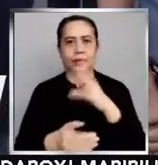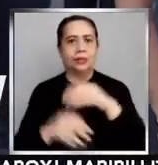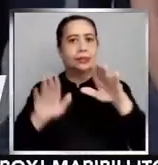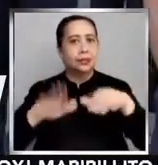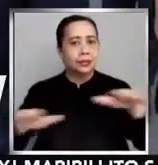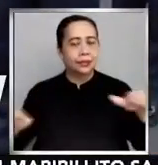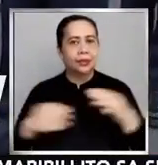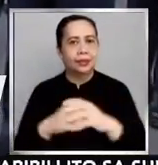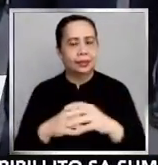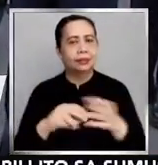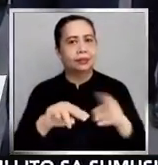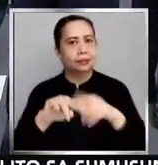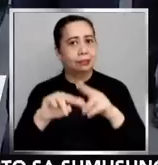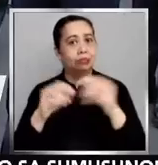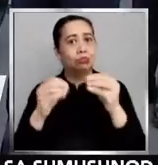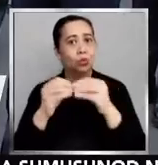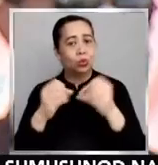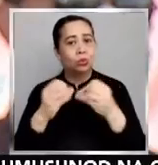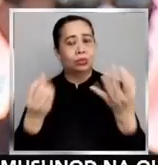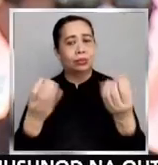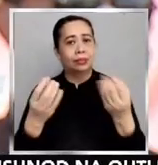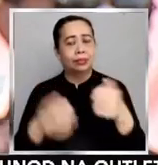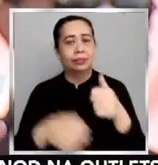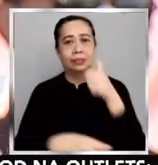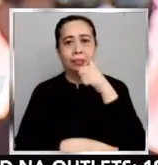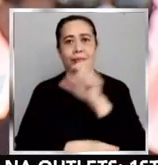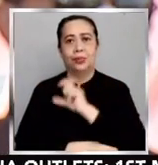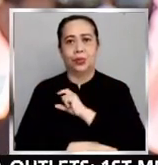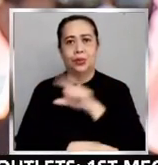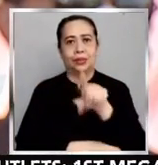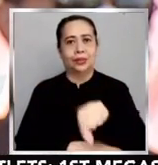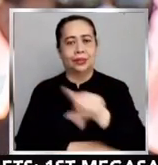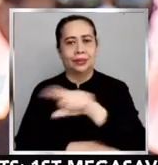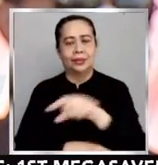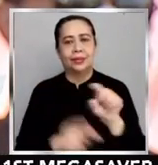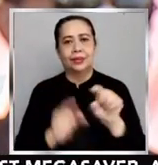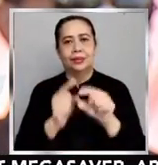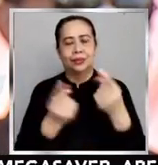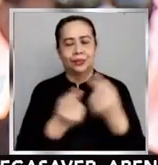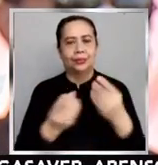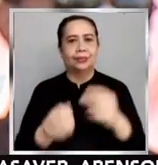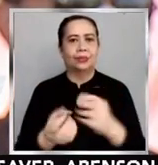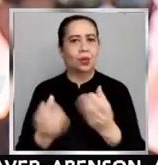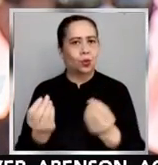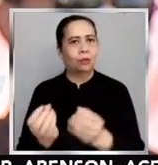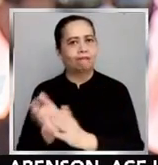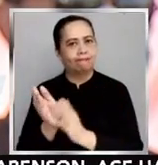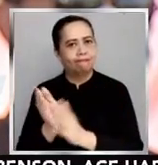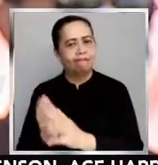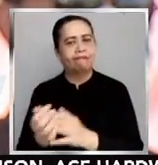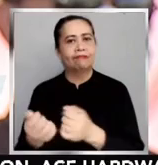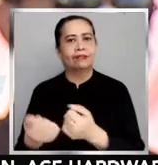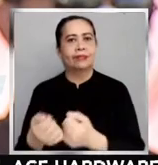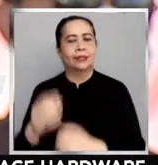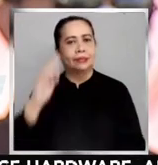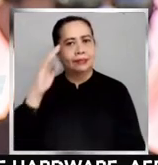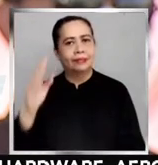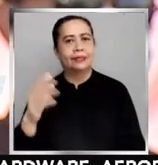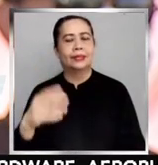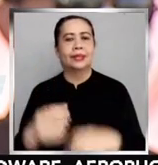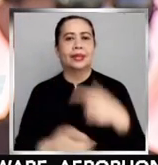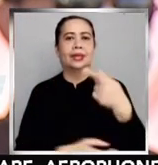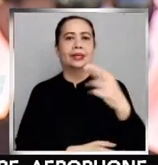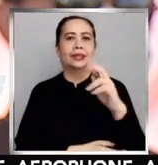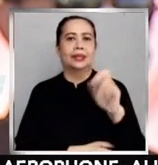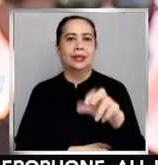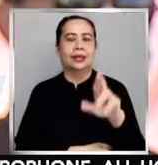dumaraming babaeng pulis sa kanilang distrito. I'd like to commend General Nicolas Torre for what